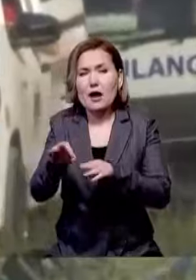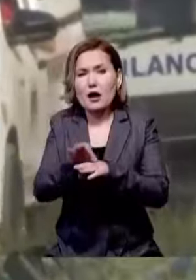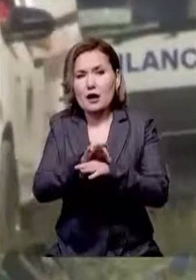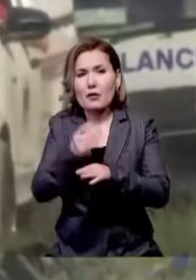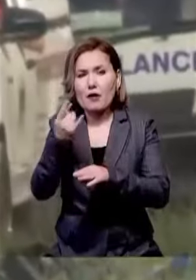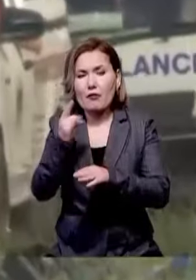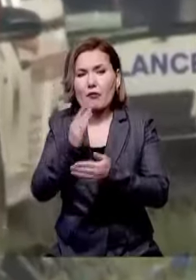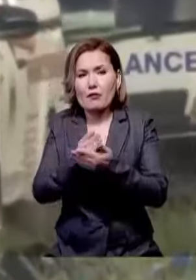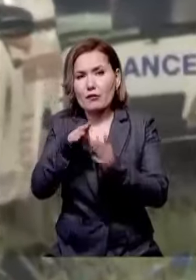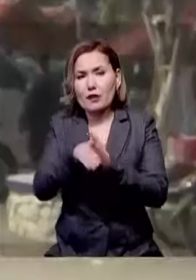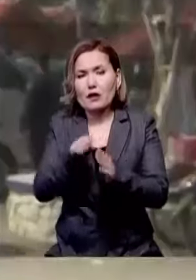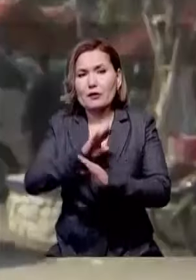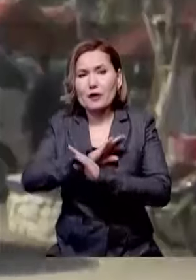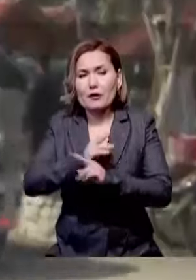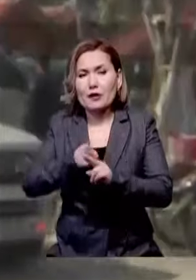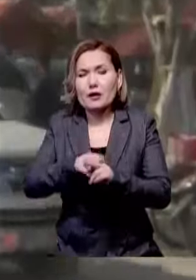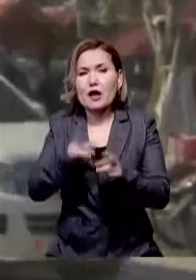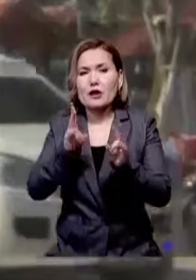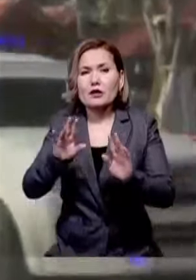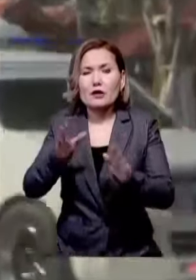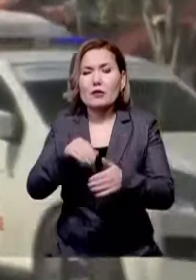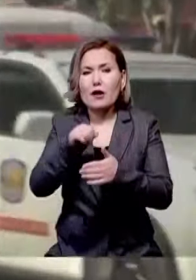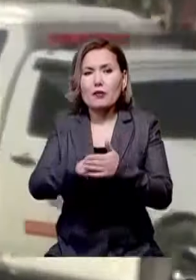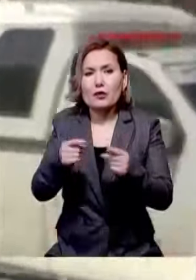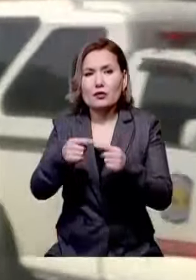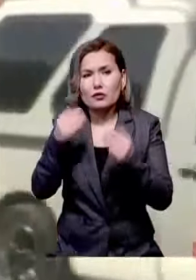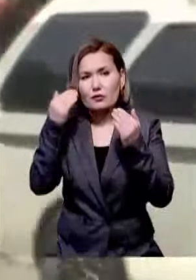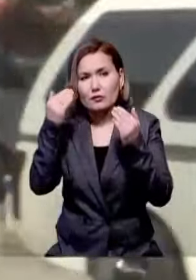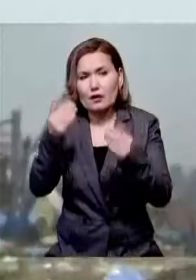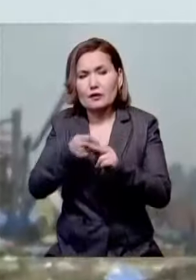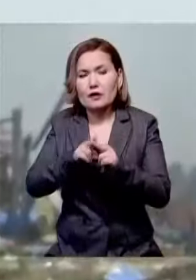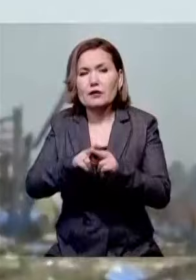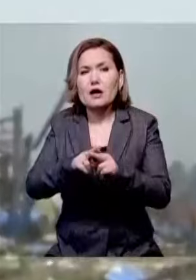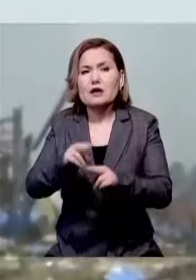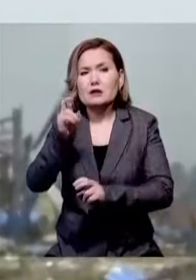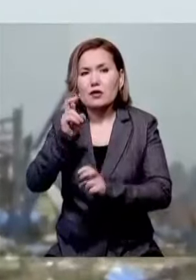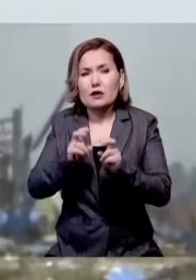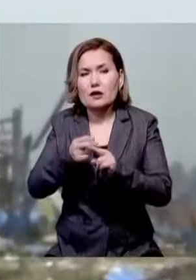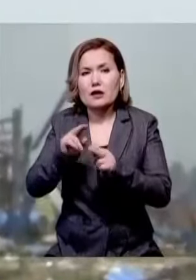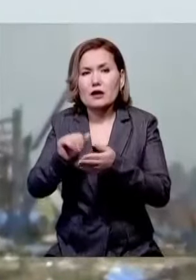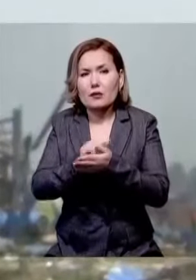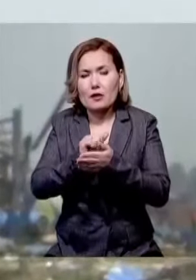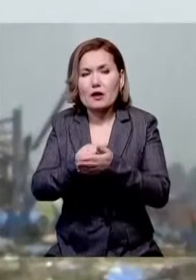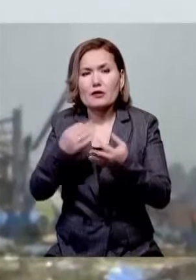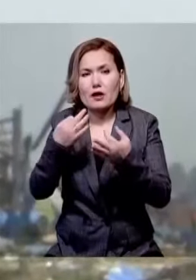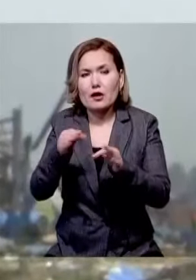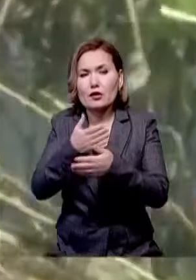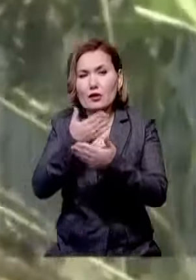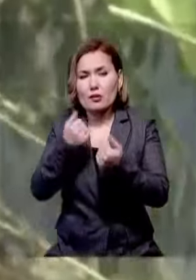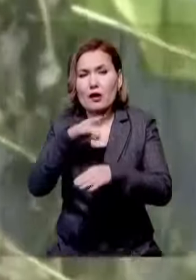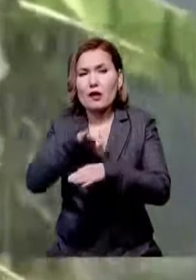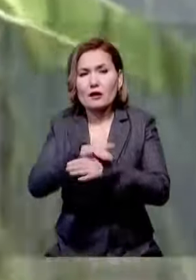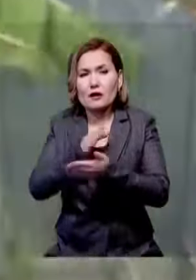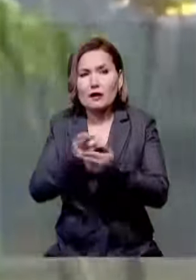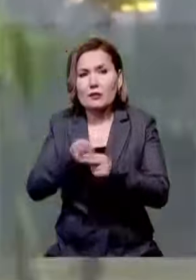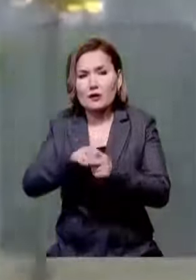мен баласы да бар. Әзірге қайғылы оқиғаның неден болғаны белгісіз. Дегенмен зауыттың лицензиясы болмаған дегенде дерек